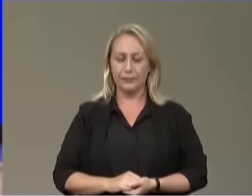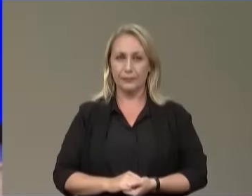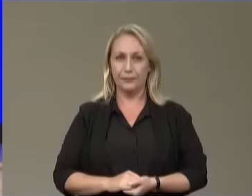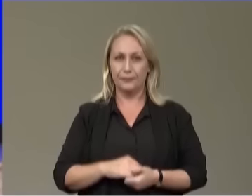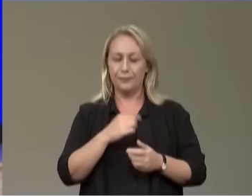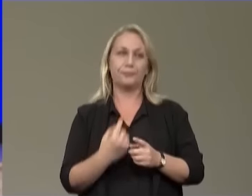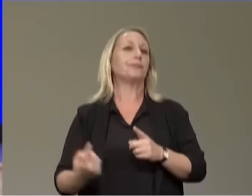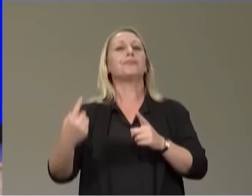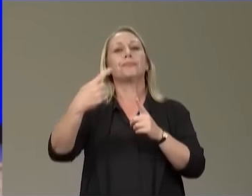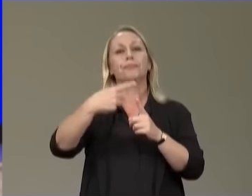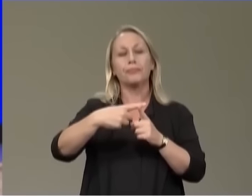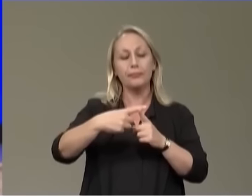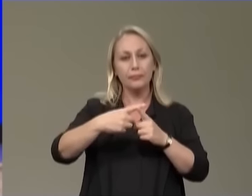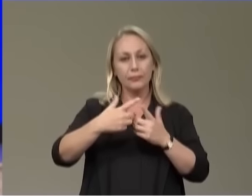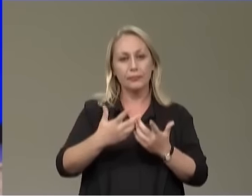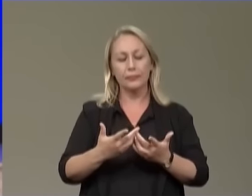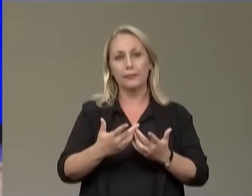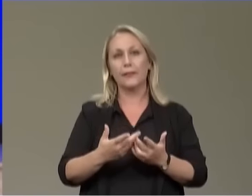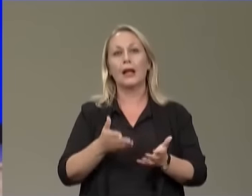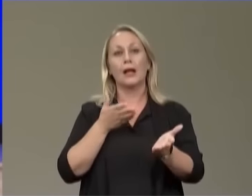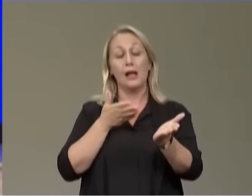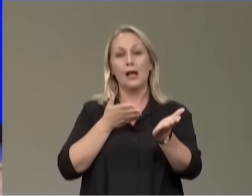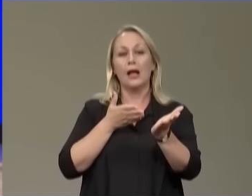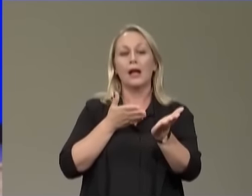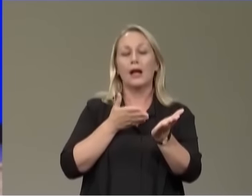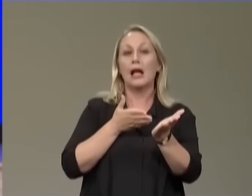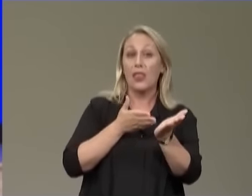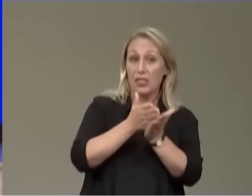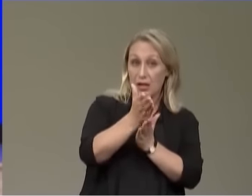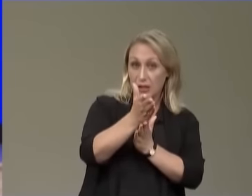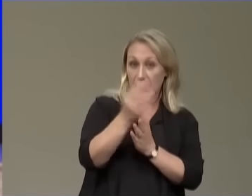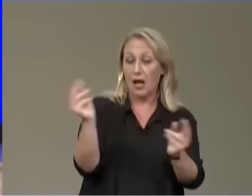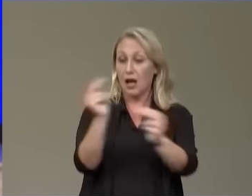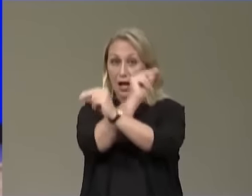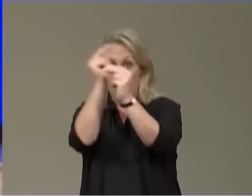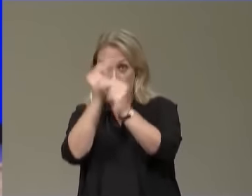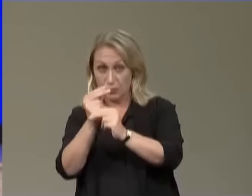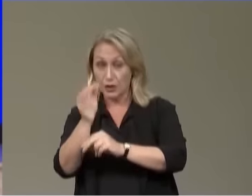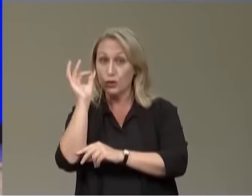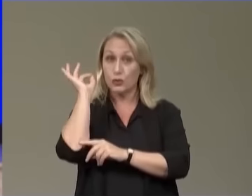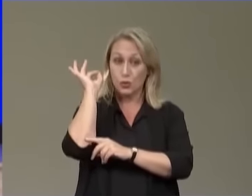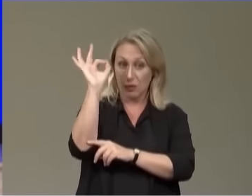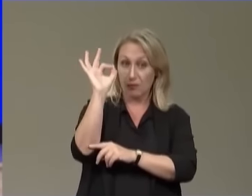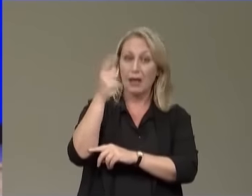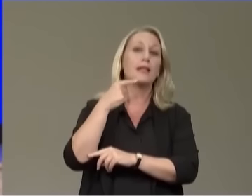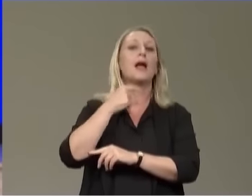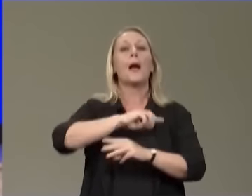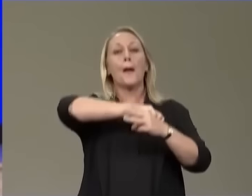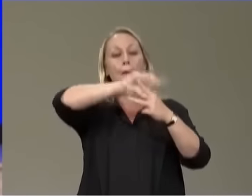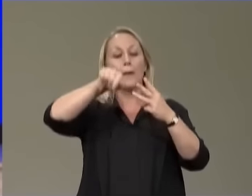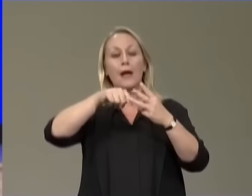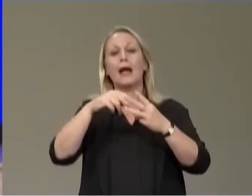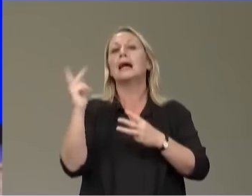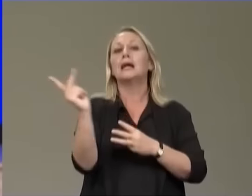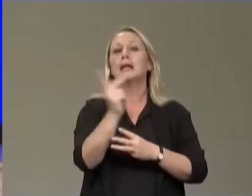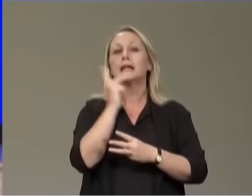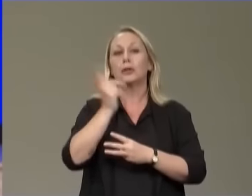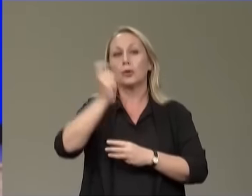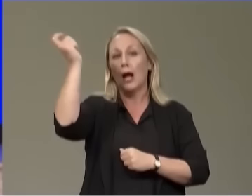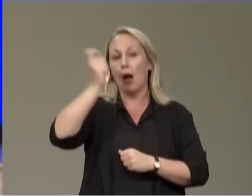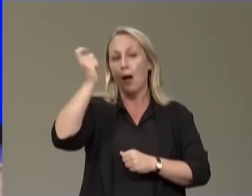Συμπληρωματικά, κάνουμε πιο δίκαια, αποτελεσματικά και στοχευμένα τα 3 βασικά κοινωνικά επιδόματα του